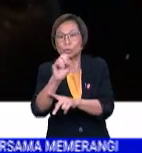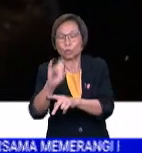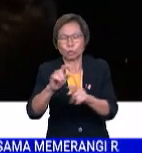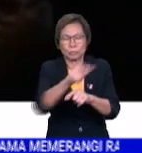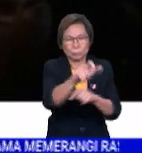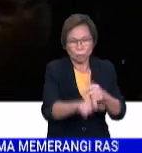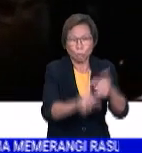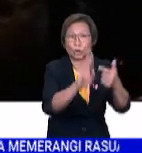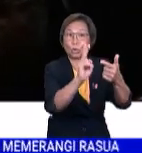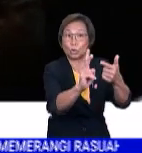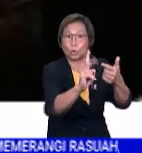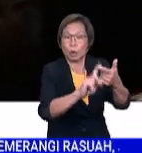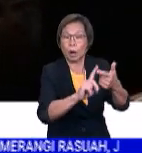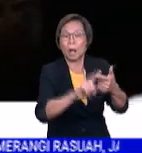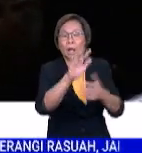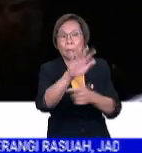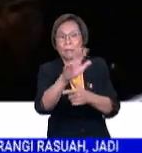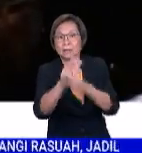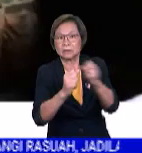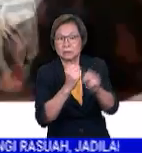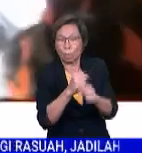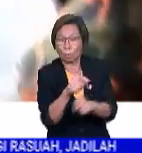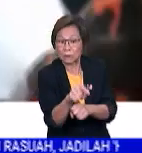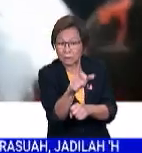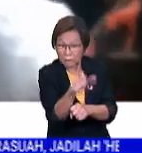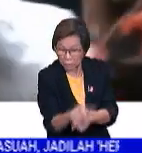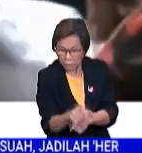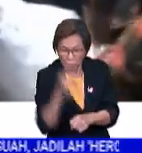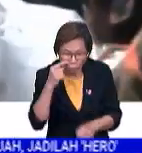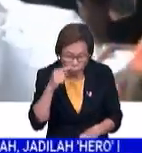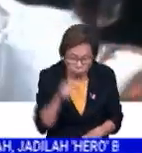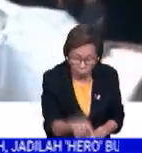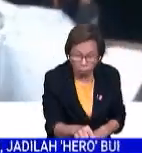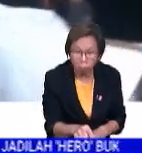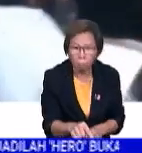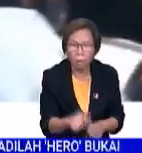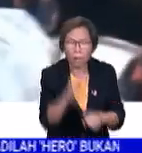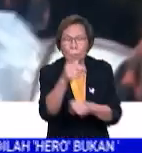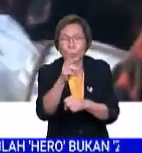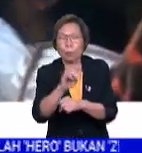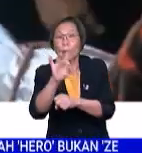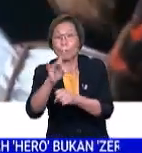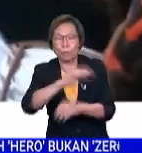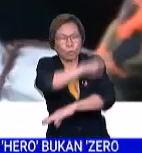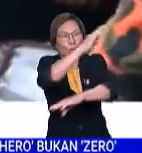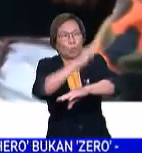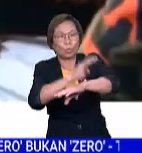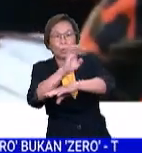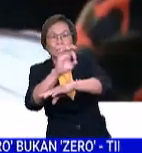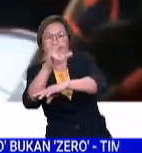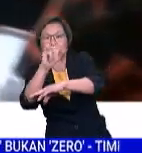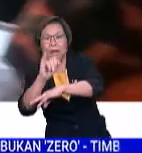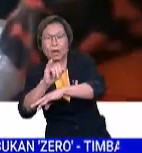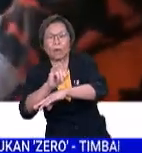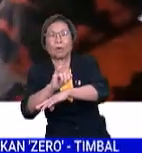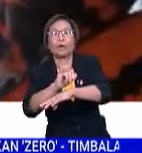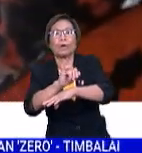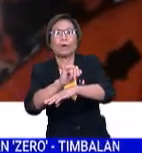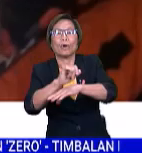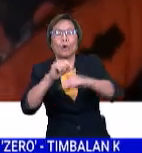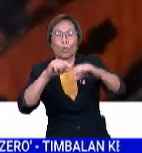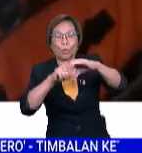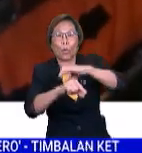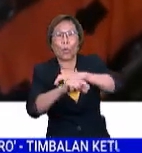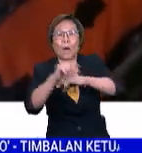kedua, Saruzi Muhammad, 53 tahun pula, ditemukan di kawasan kilometer 8 Gunung Jerai di Guar Cempedak pukul